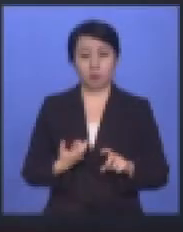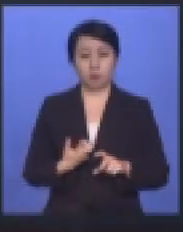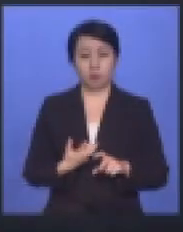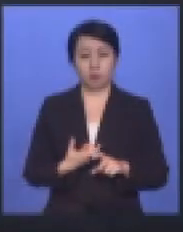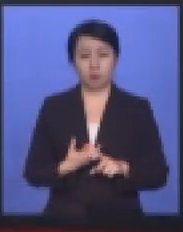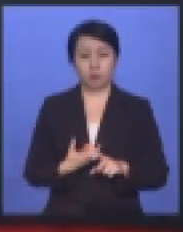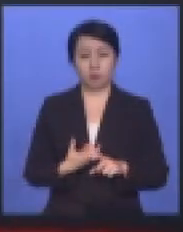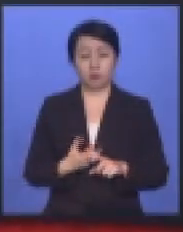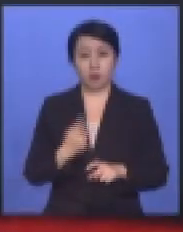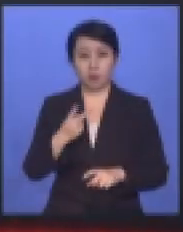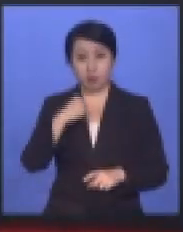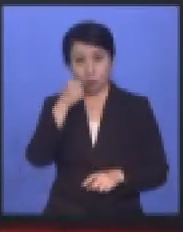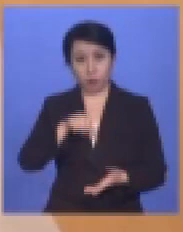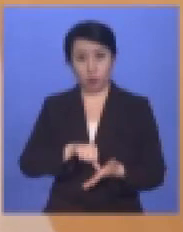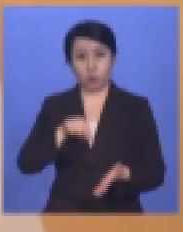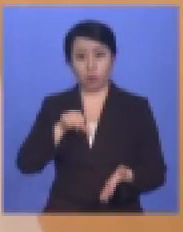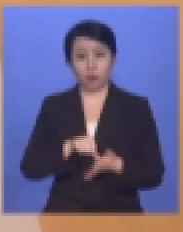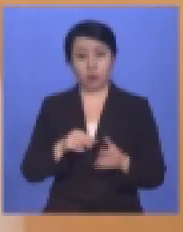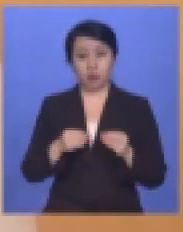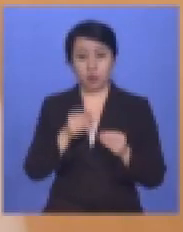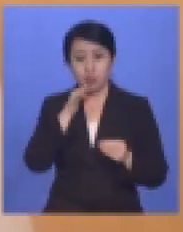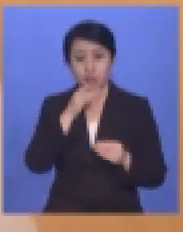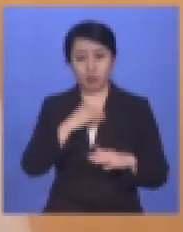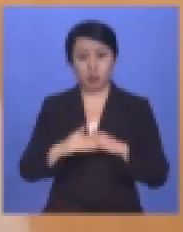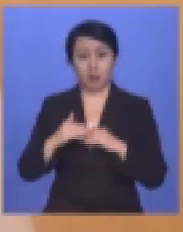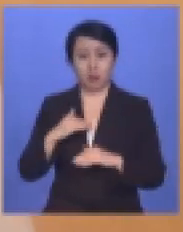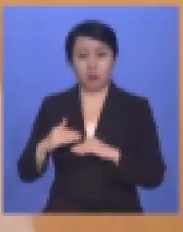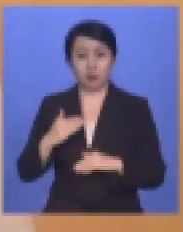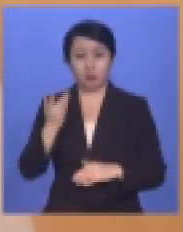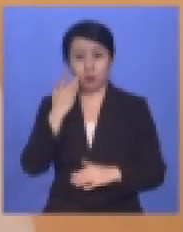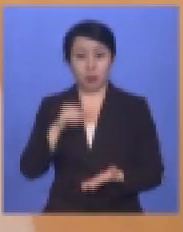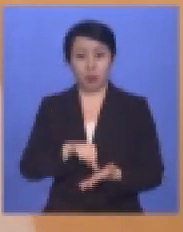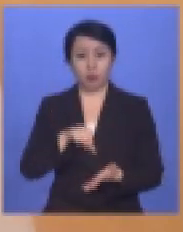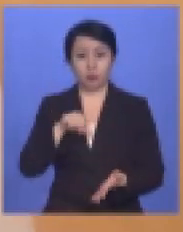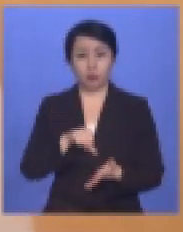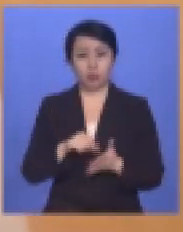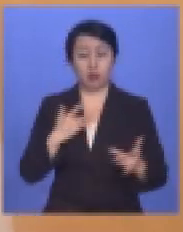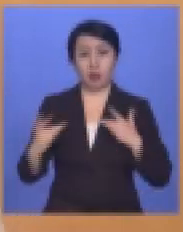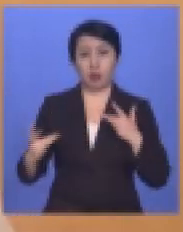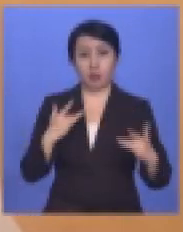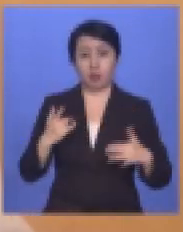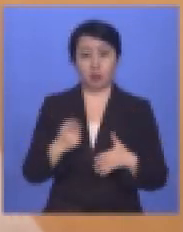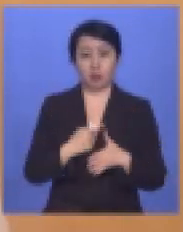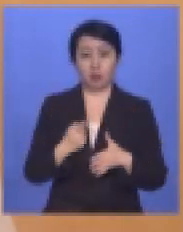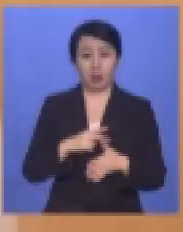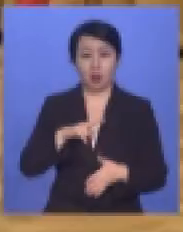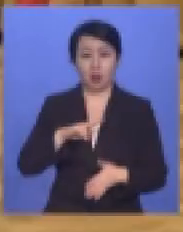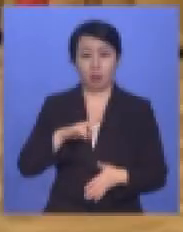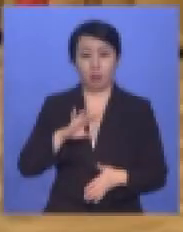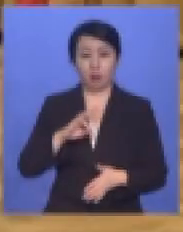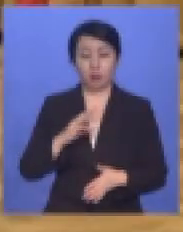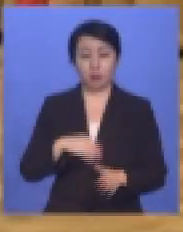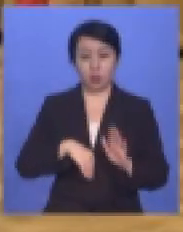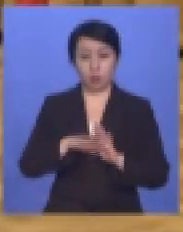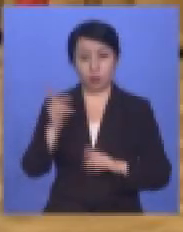уже 2 года участвую подряд, 10 лет на сцене. Везде участвую. Артист театра имени Погодина. За